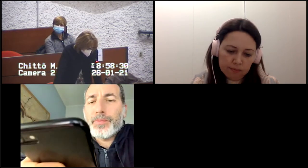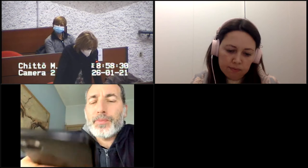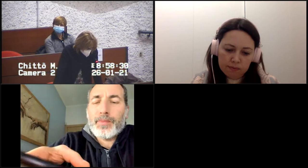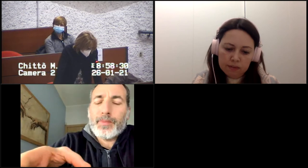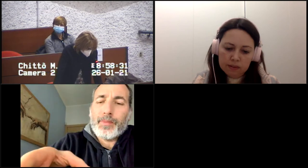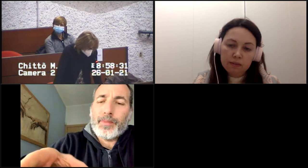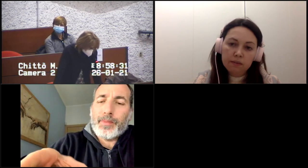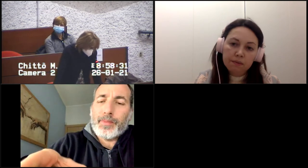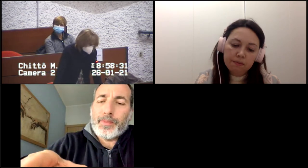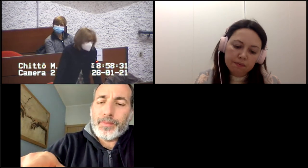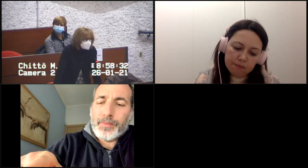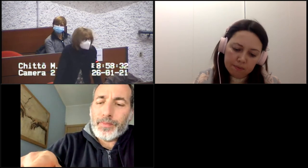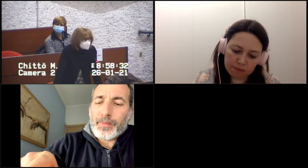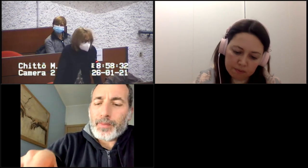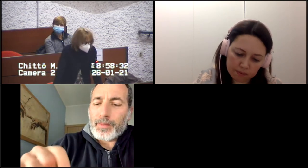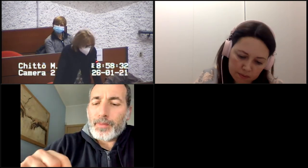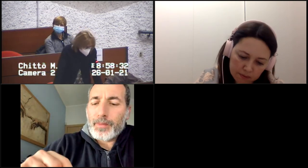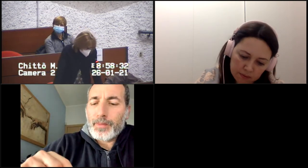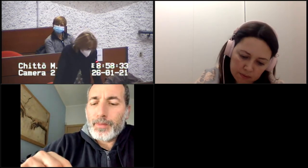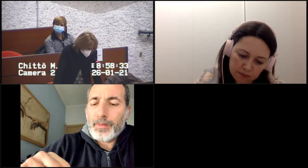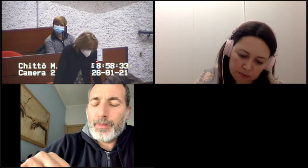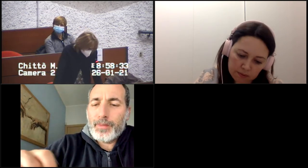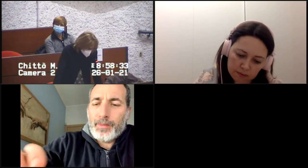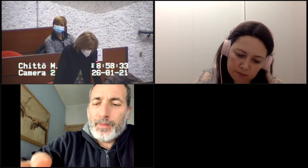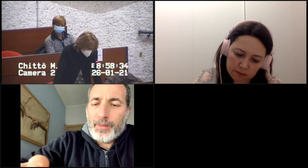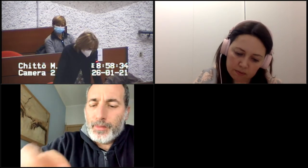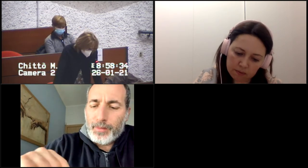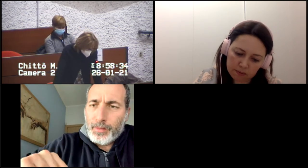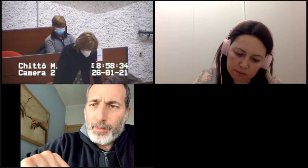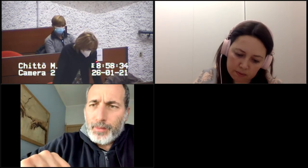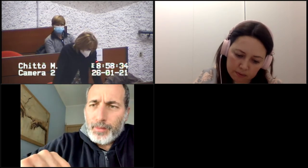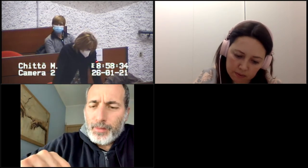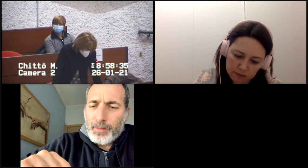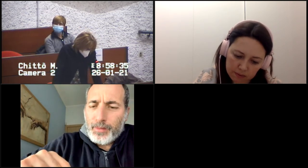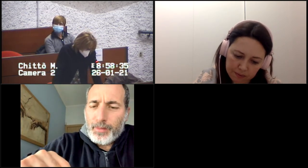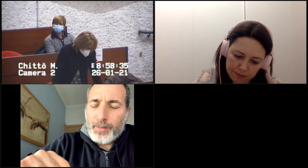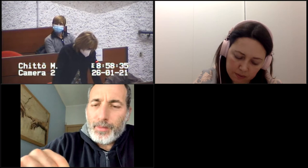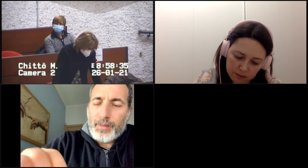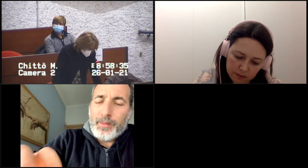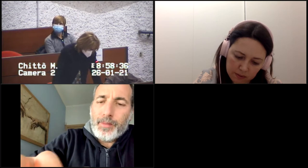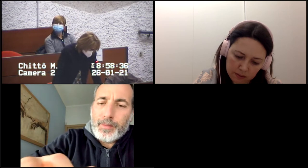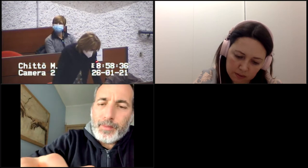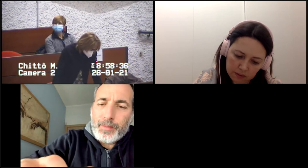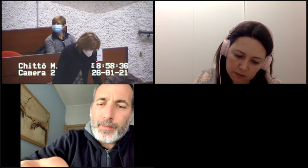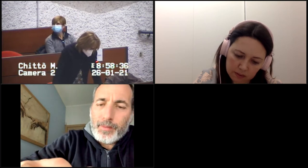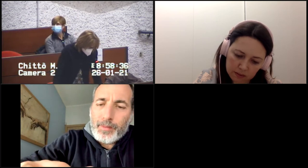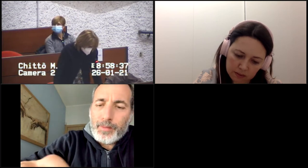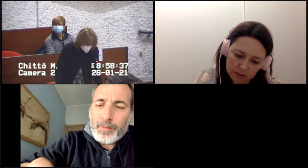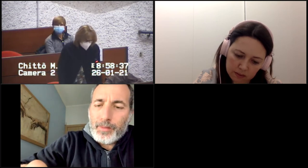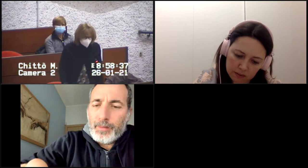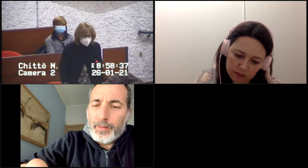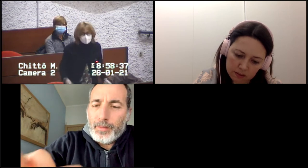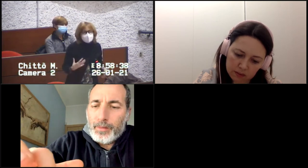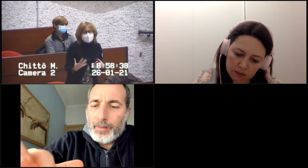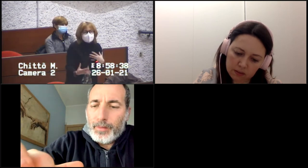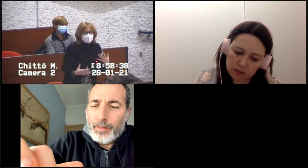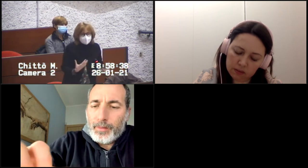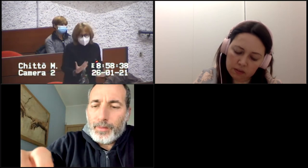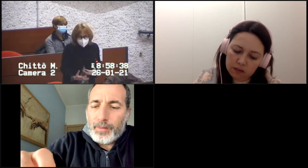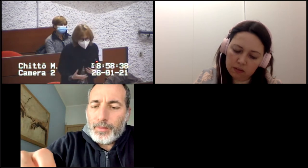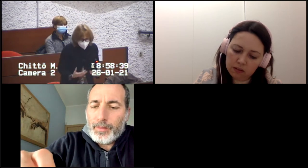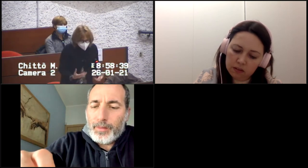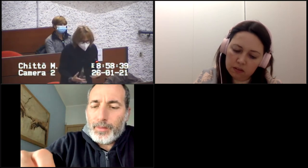di individuare edifici o aree di esclusione del territorio comunale dalle norme per